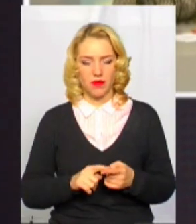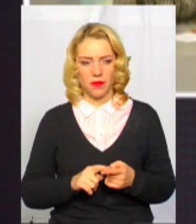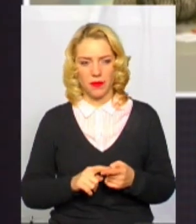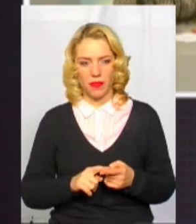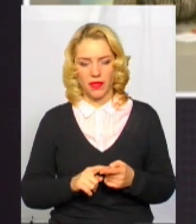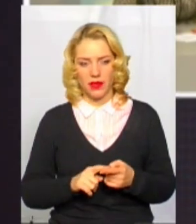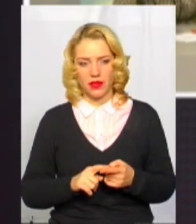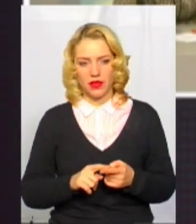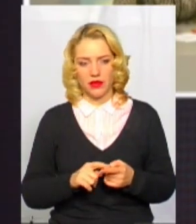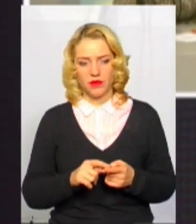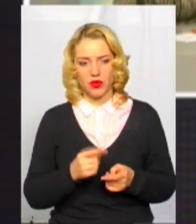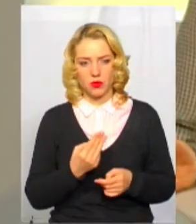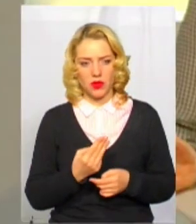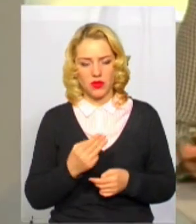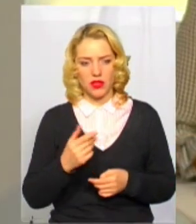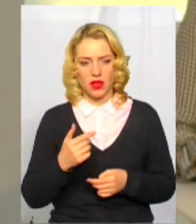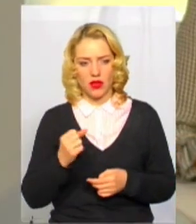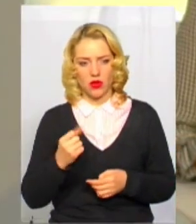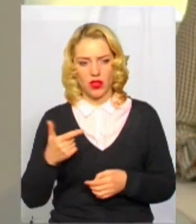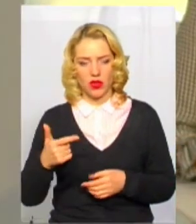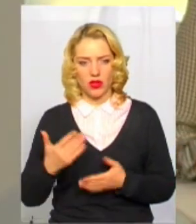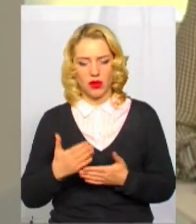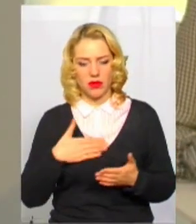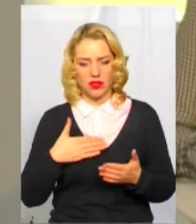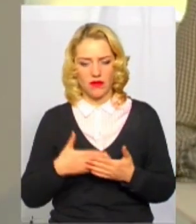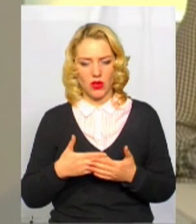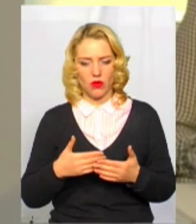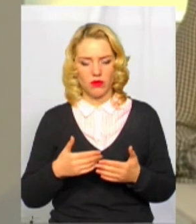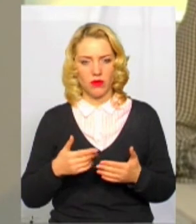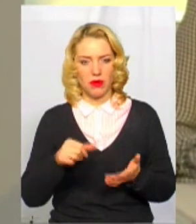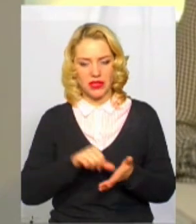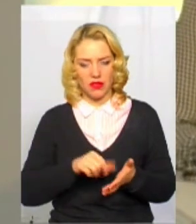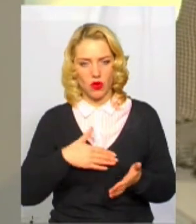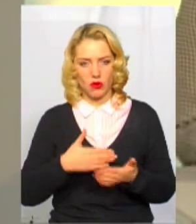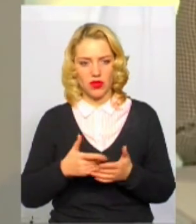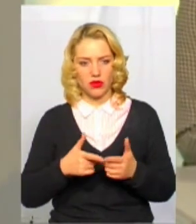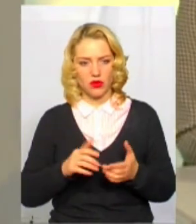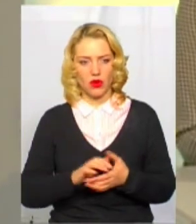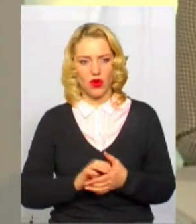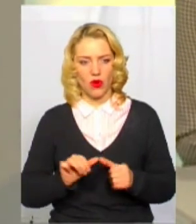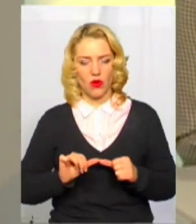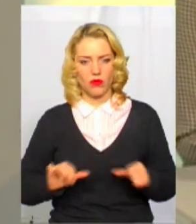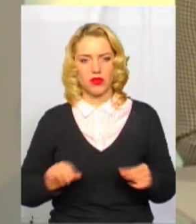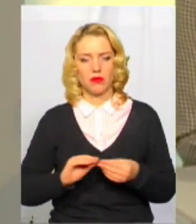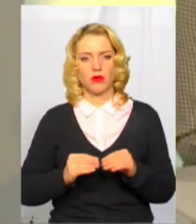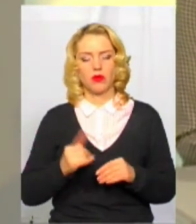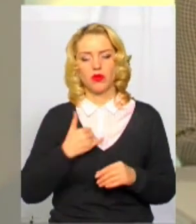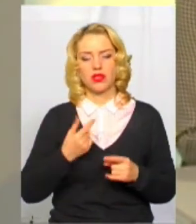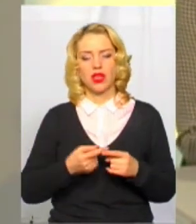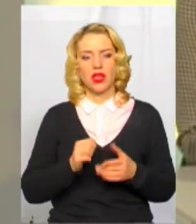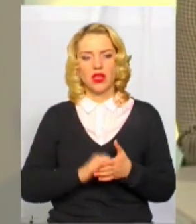Володимир Григорович є представником громадськості в медичній комісії. Тому, ну, знаєте, проблема в нас через те, що